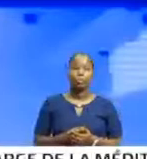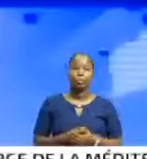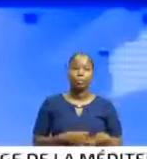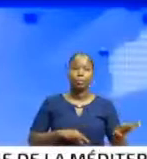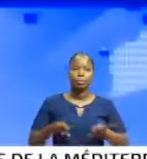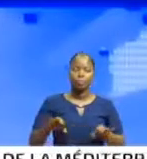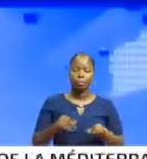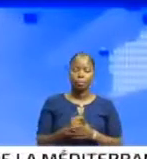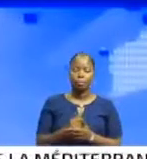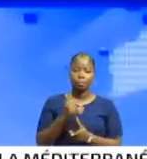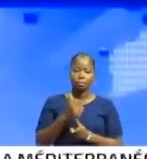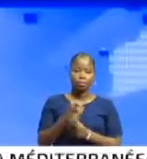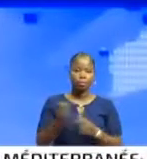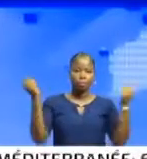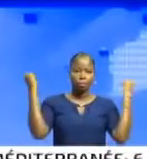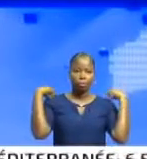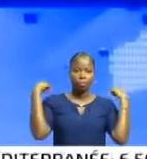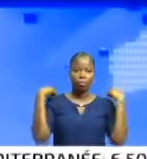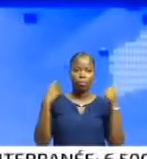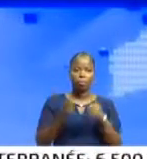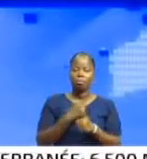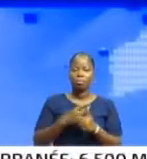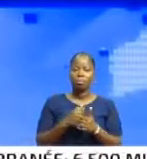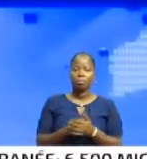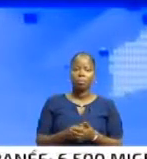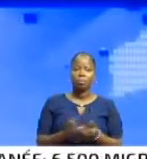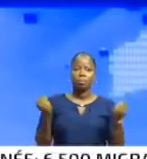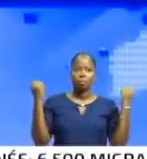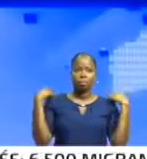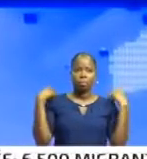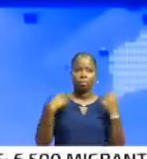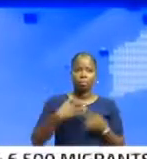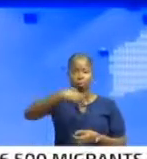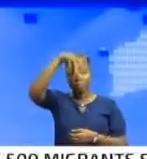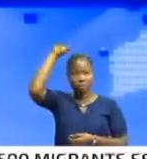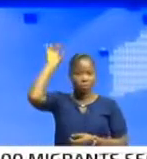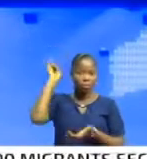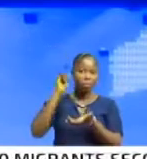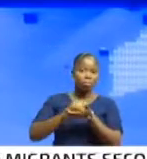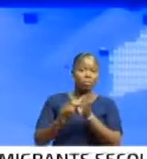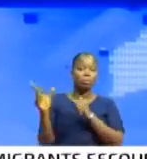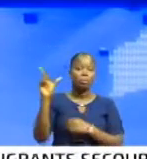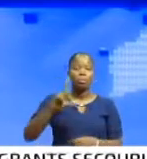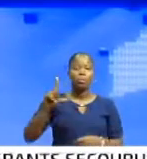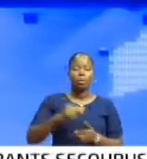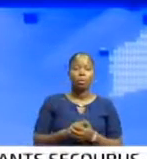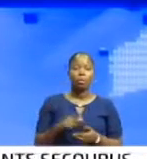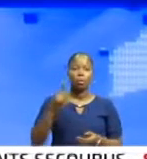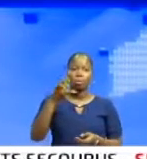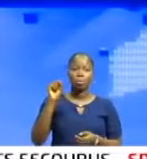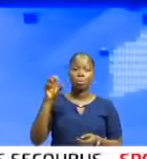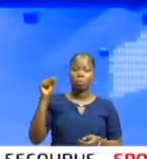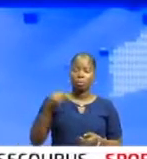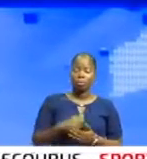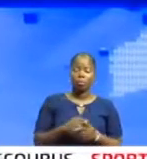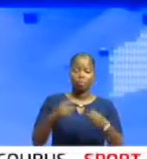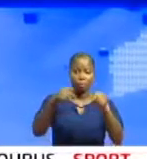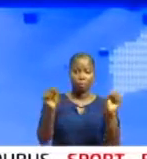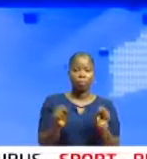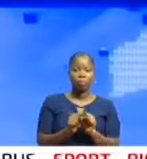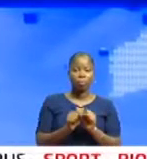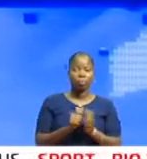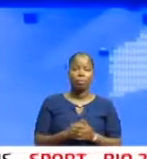du sport à présent premier galop d'entraînement des lions du football ce lundi au stade léopold senghor un regroupement près lieu la